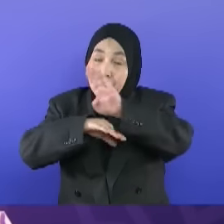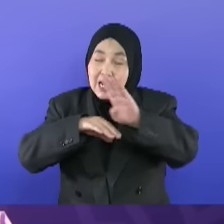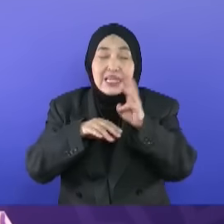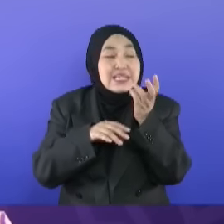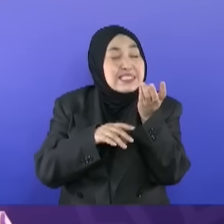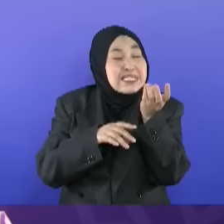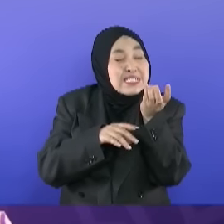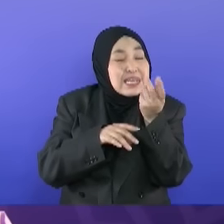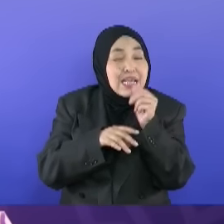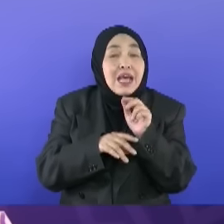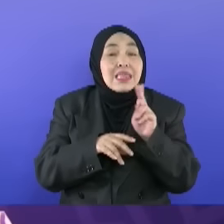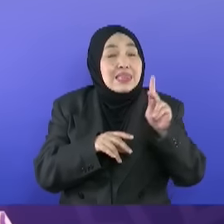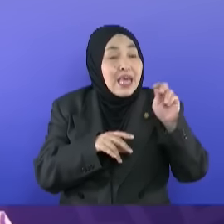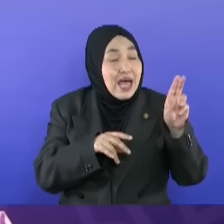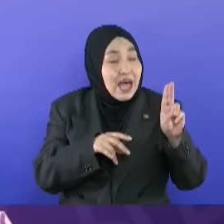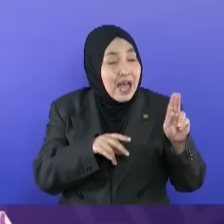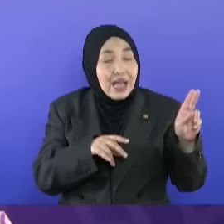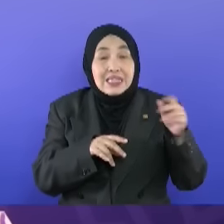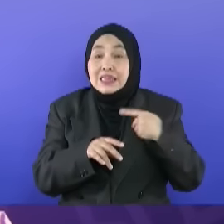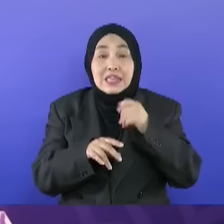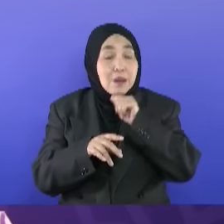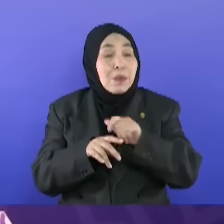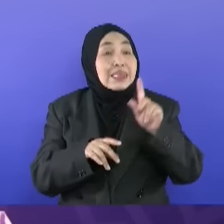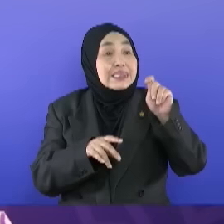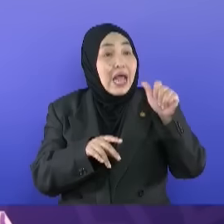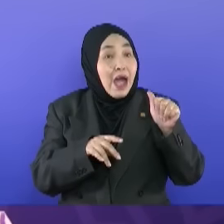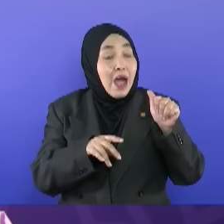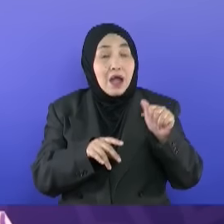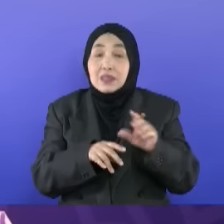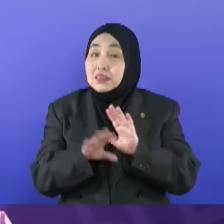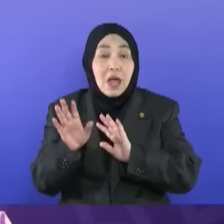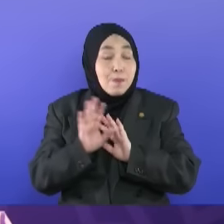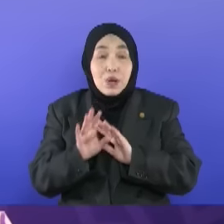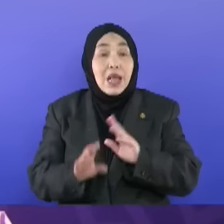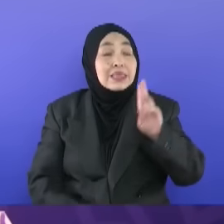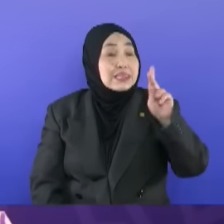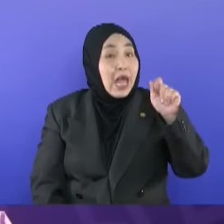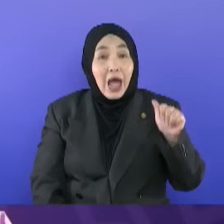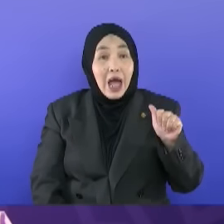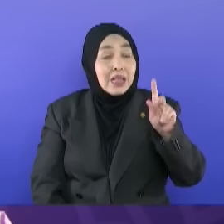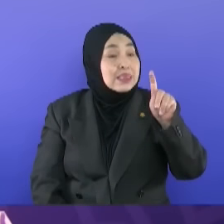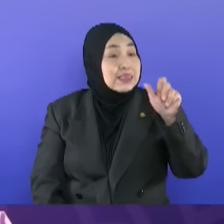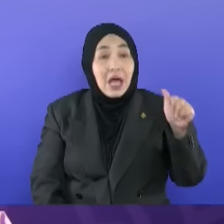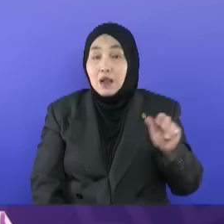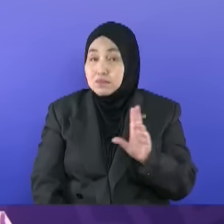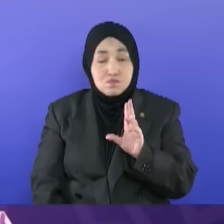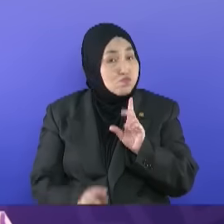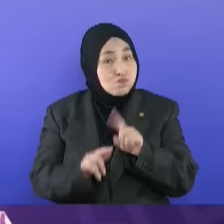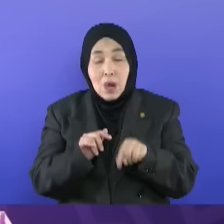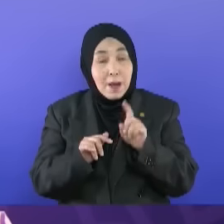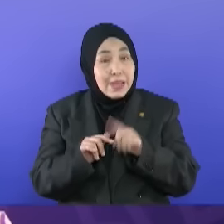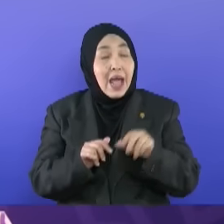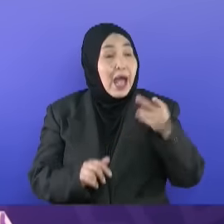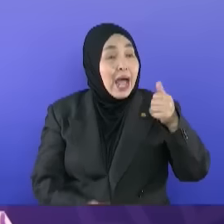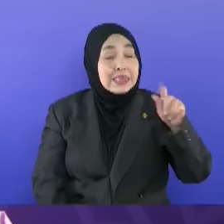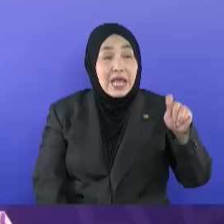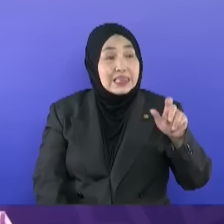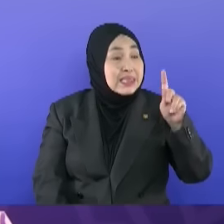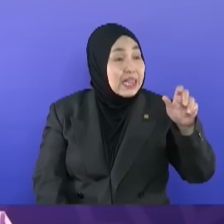sikit ta kita tak boleh sebut ta tak boleh. Hatta